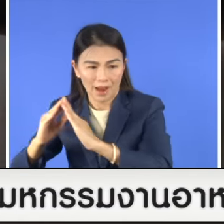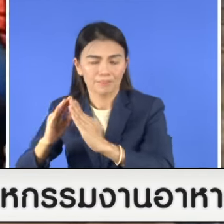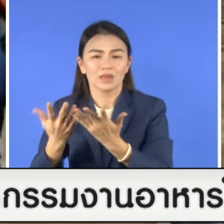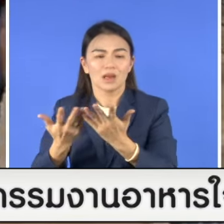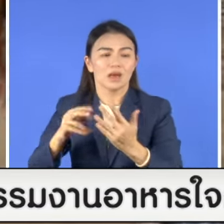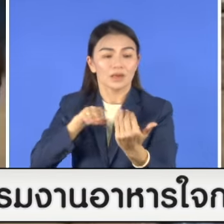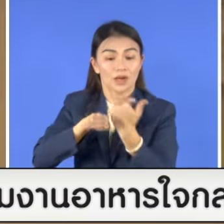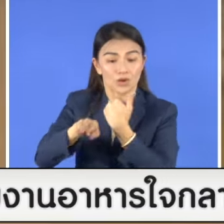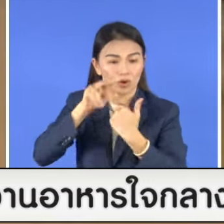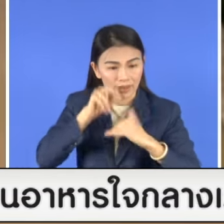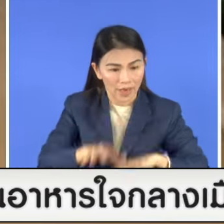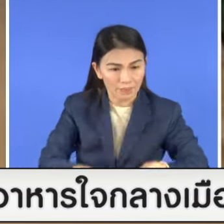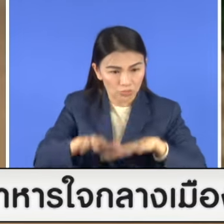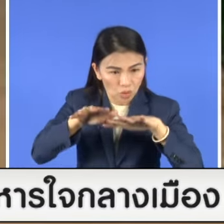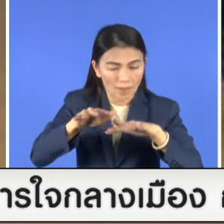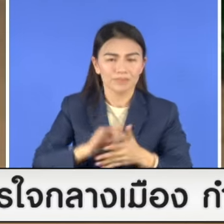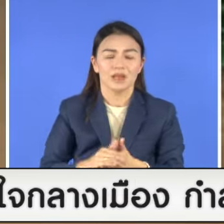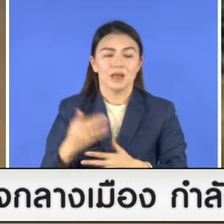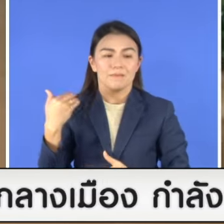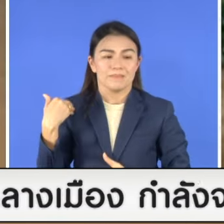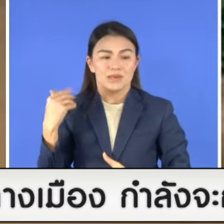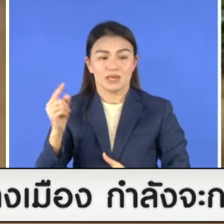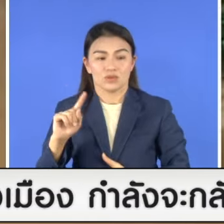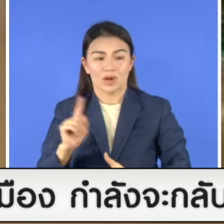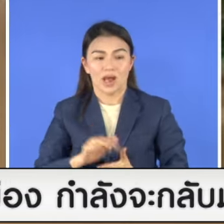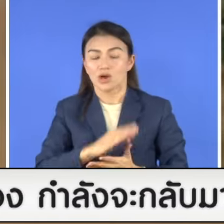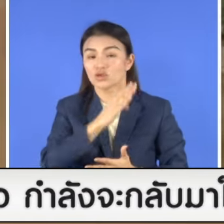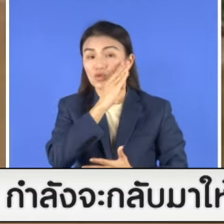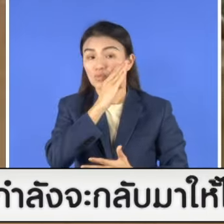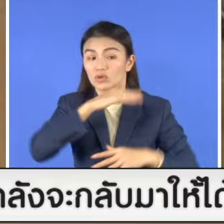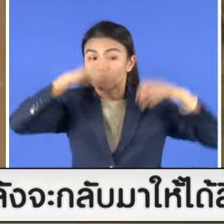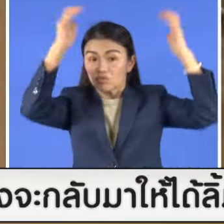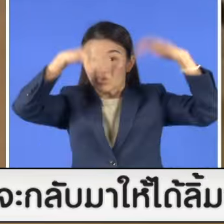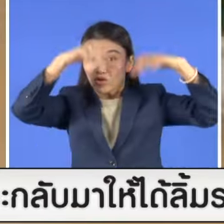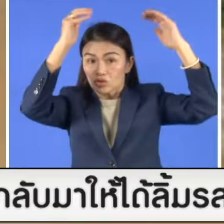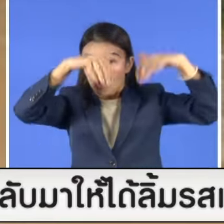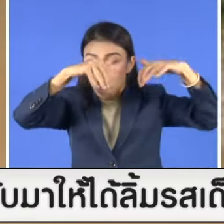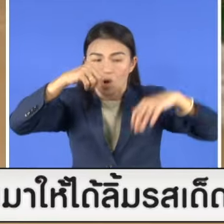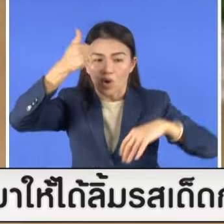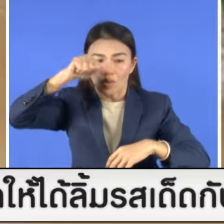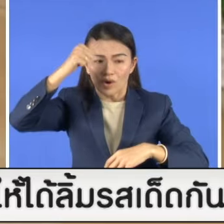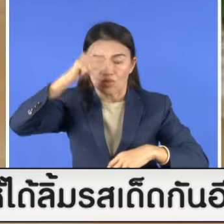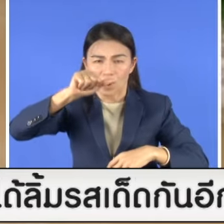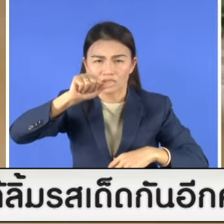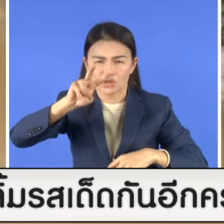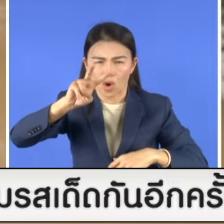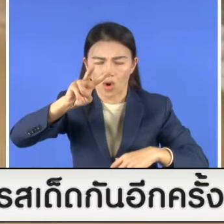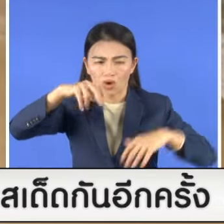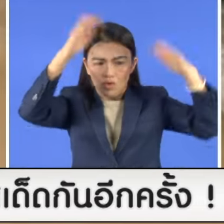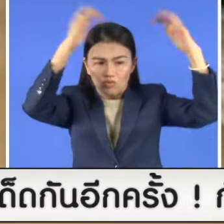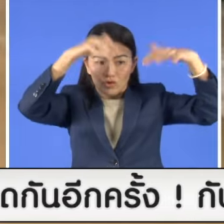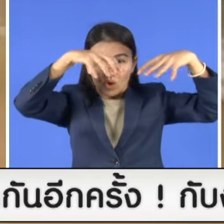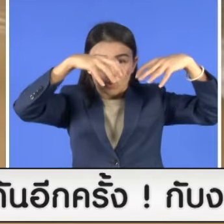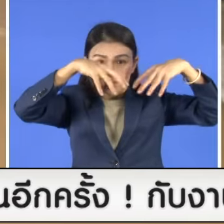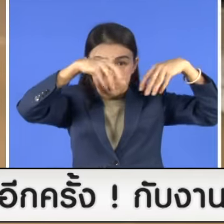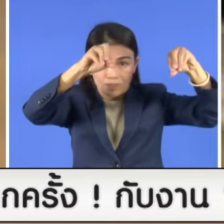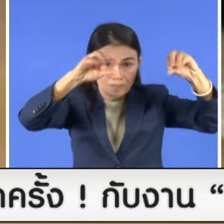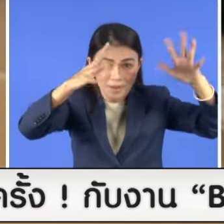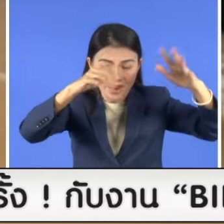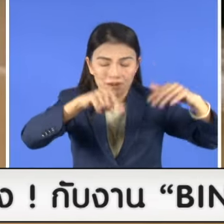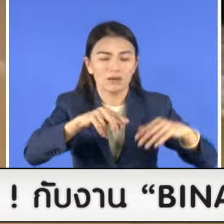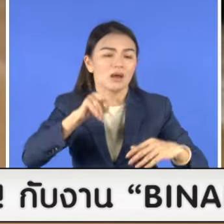สูงอย่างต่อเนื่องคาดว่าถ้าหากว่านะครับในฝนไม่ตก 1-2วันนี้สถานการณ์ก็จะคลี่คลายว่าอย่างงั้นส่วนที่ตัว